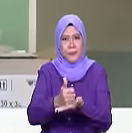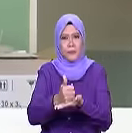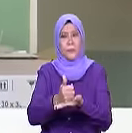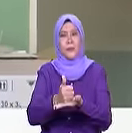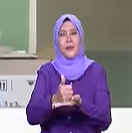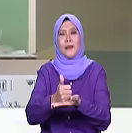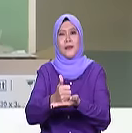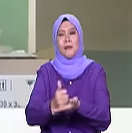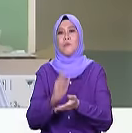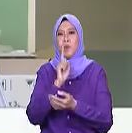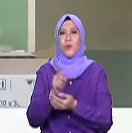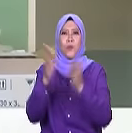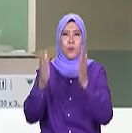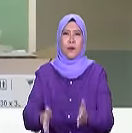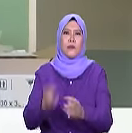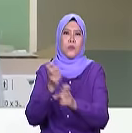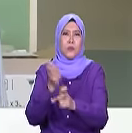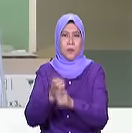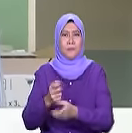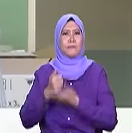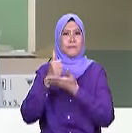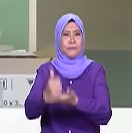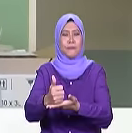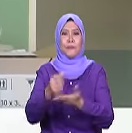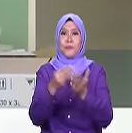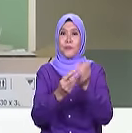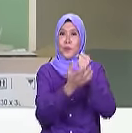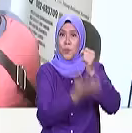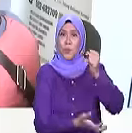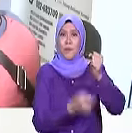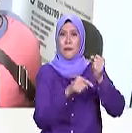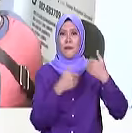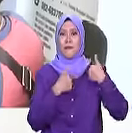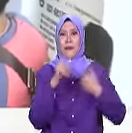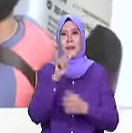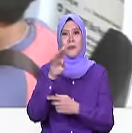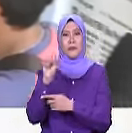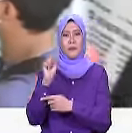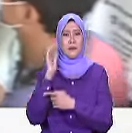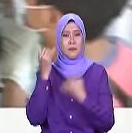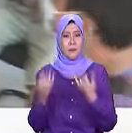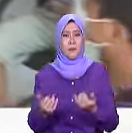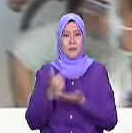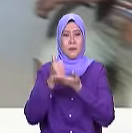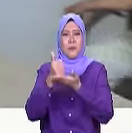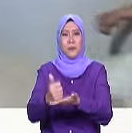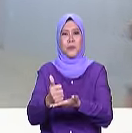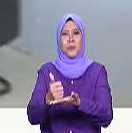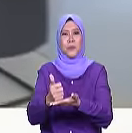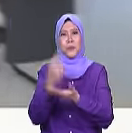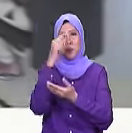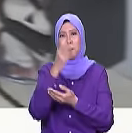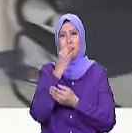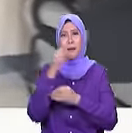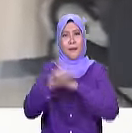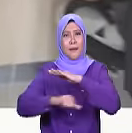bahawa mereka orang yang memerlukan. Tambahnya, dana-dana yang ada pada TBS buat masa ini bagi membantu menyediakan makanan